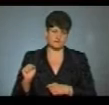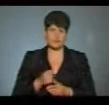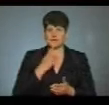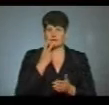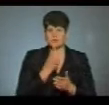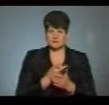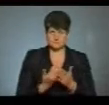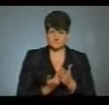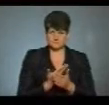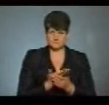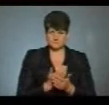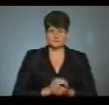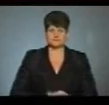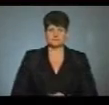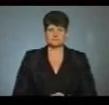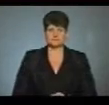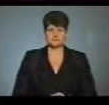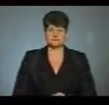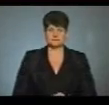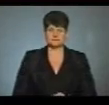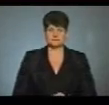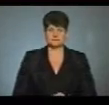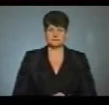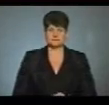Дивіться у випуску.